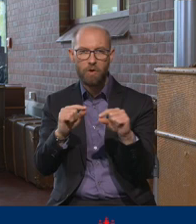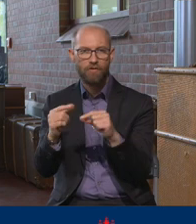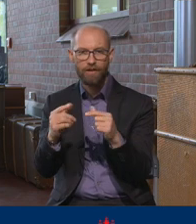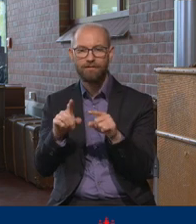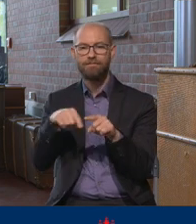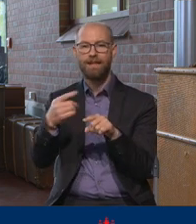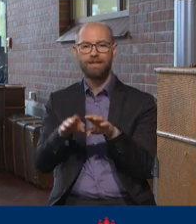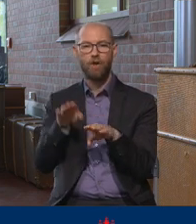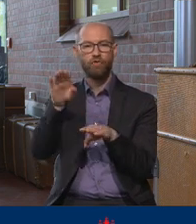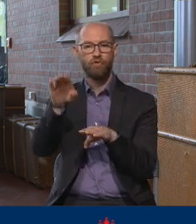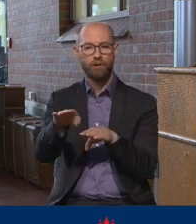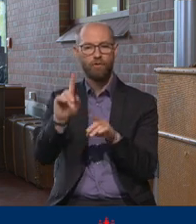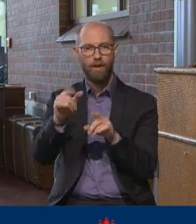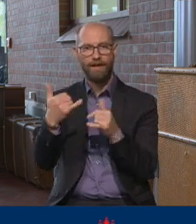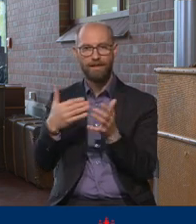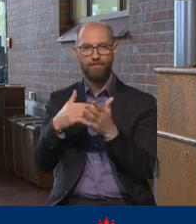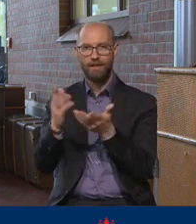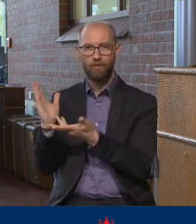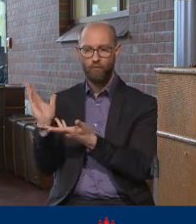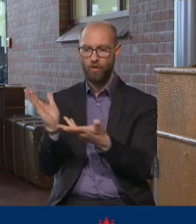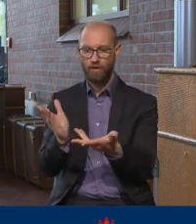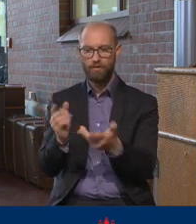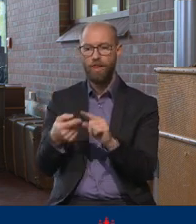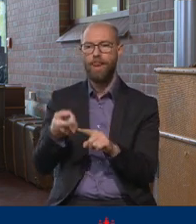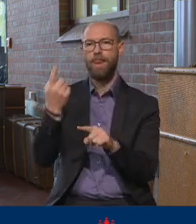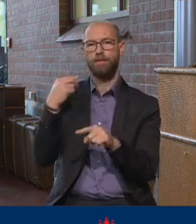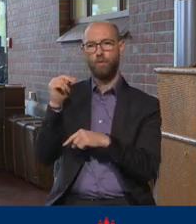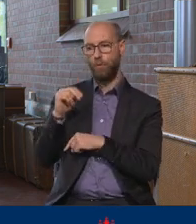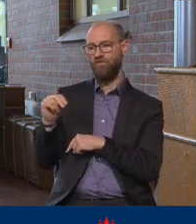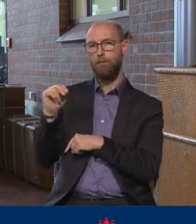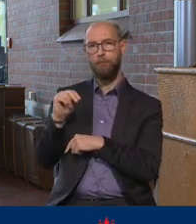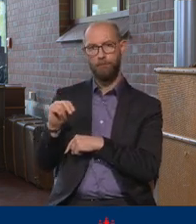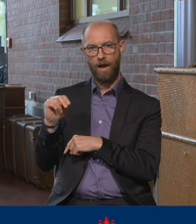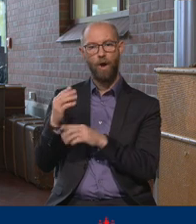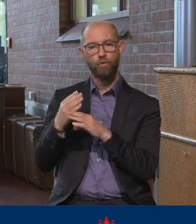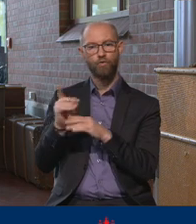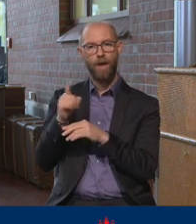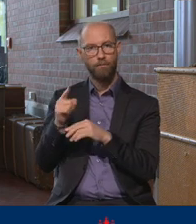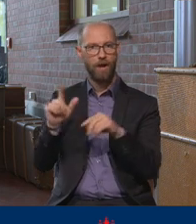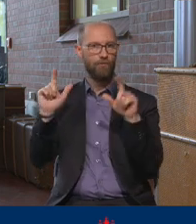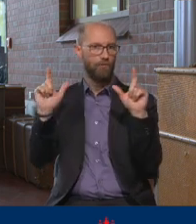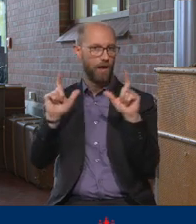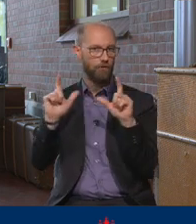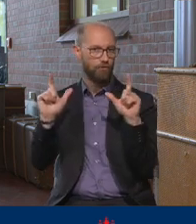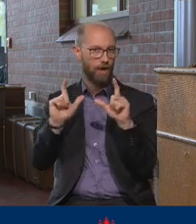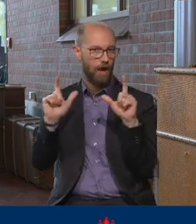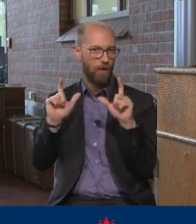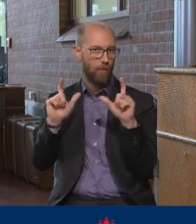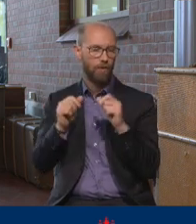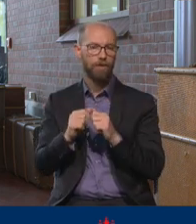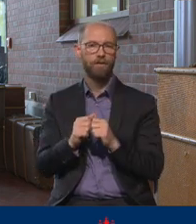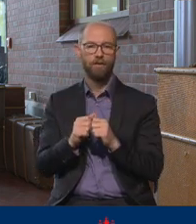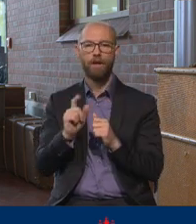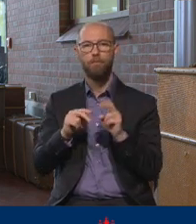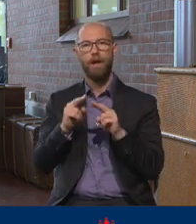einmal vorgestellt werden sollen es gab im november schon ein eine veranstaltung wo etliche entwürfe